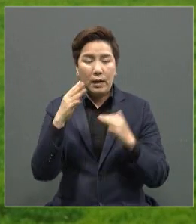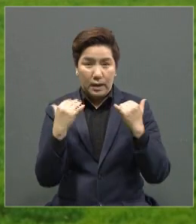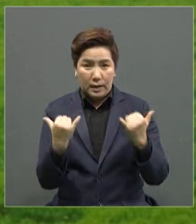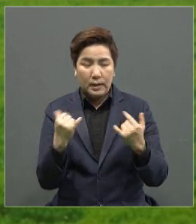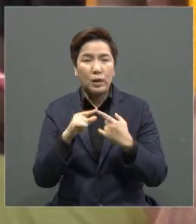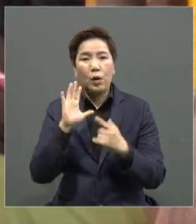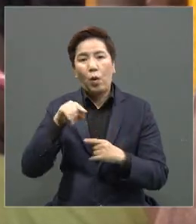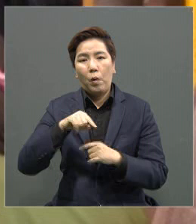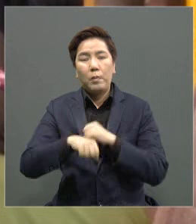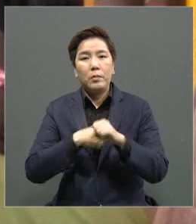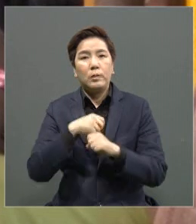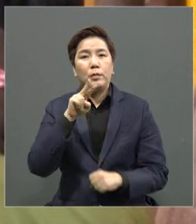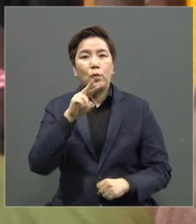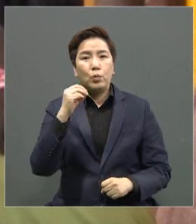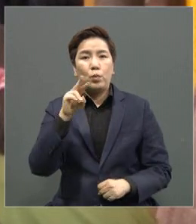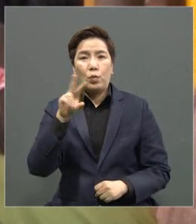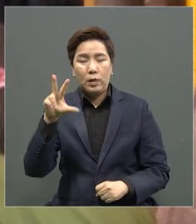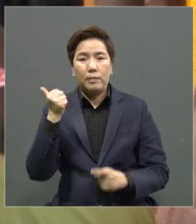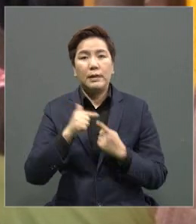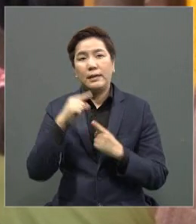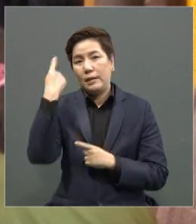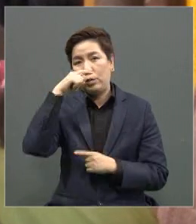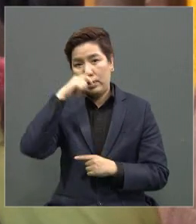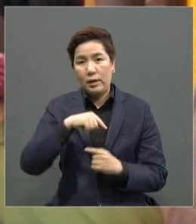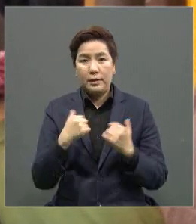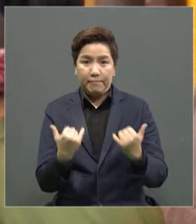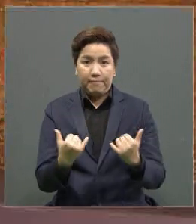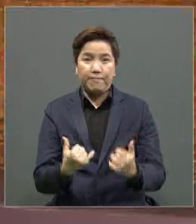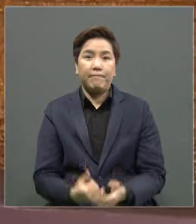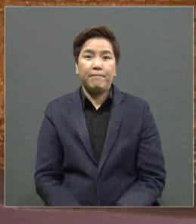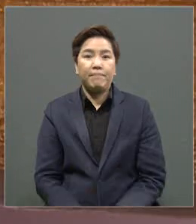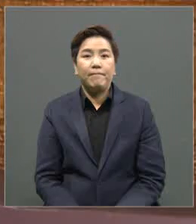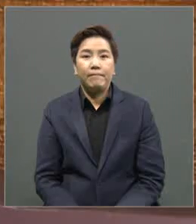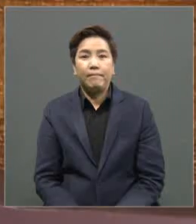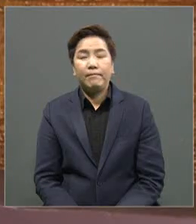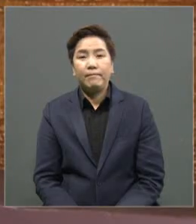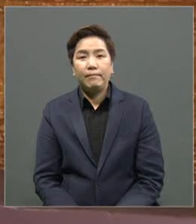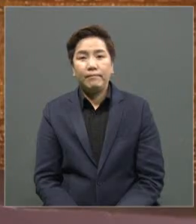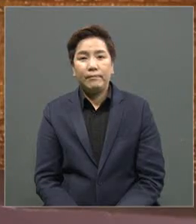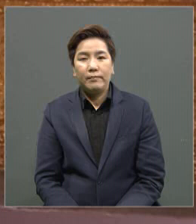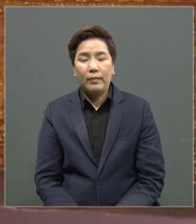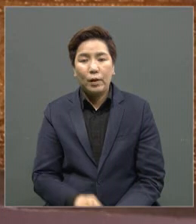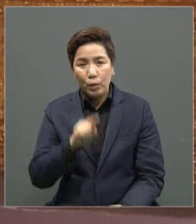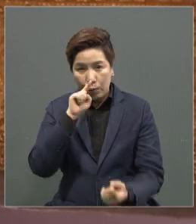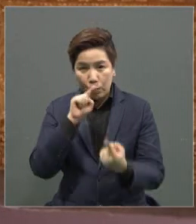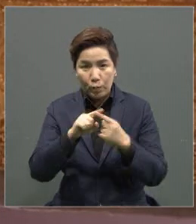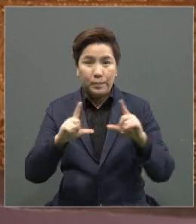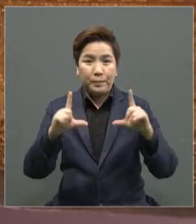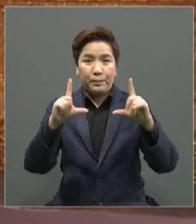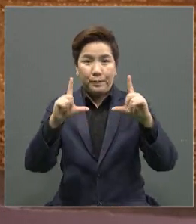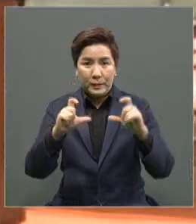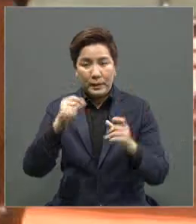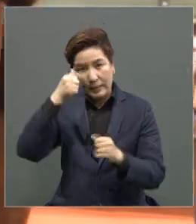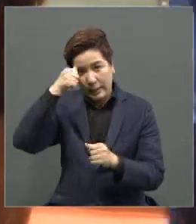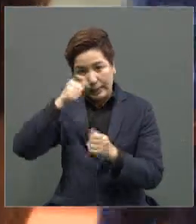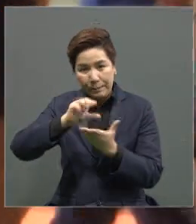ปเตอร์2023ของการท่องเที่ยวแห่งประเทศไทยค่ะส่วนที่จุดถ่ายภาพเป็นที่ระลึก